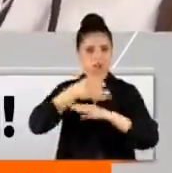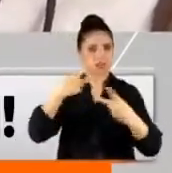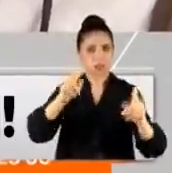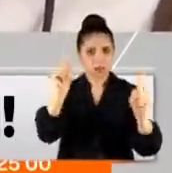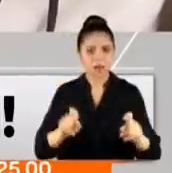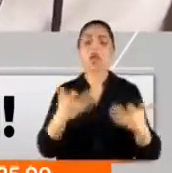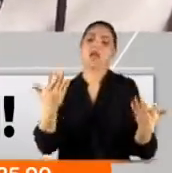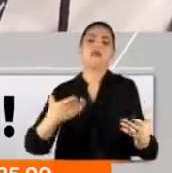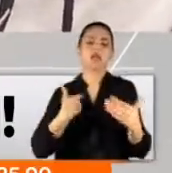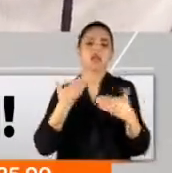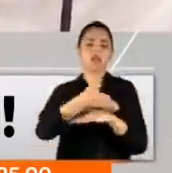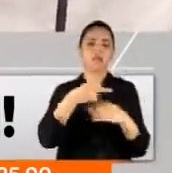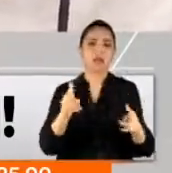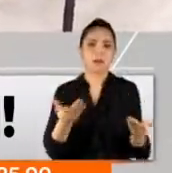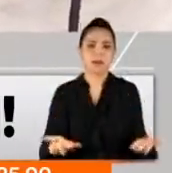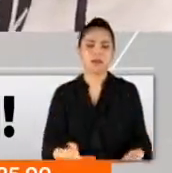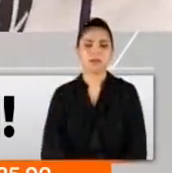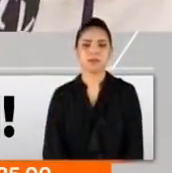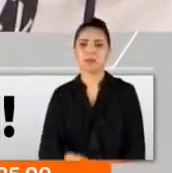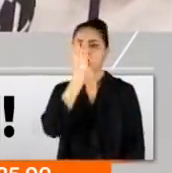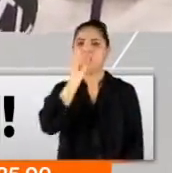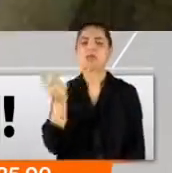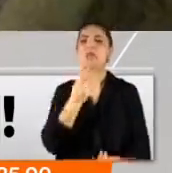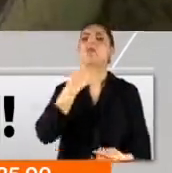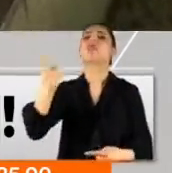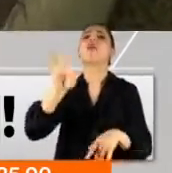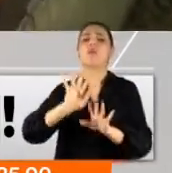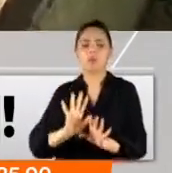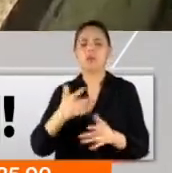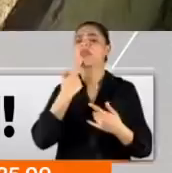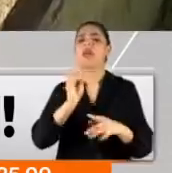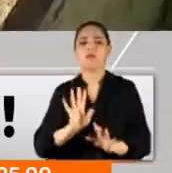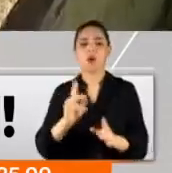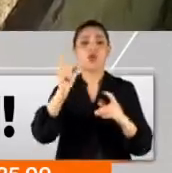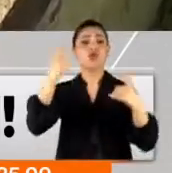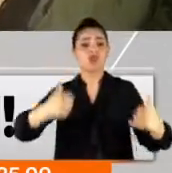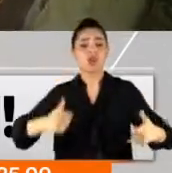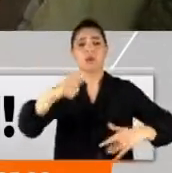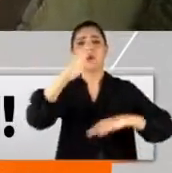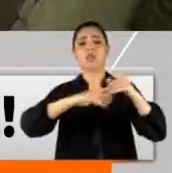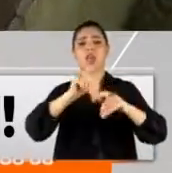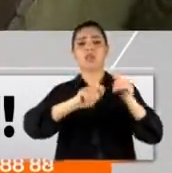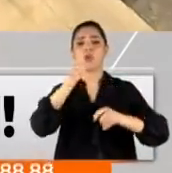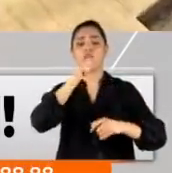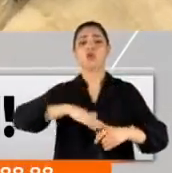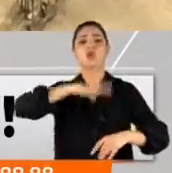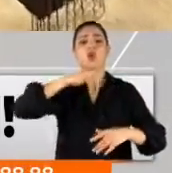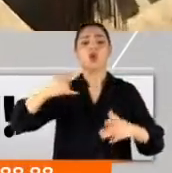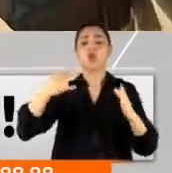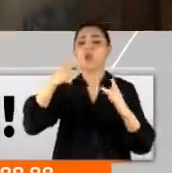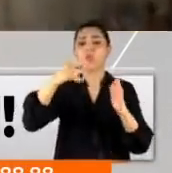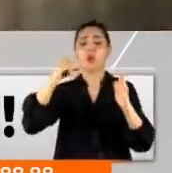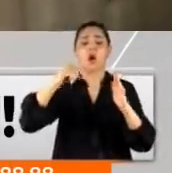içine? Girebiliyorlar kimse abi. Kimse bir şey demiyor mu? Demiyor. İstanbul Çekmeköy'de yer alan inşaattaki su dolu çukur 8